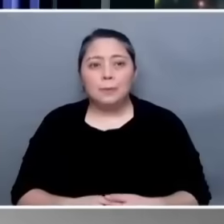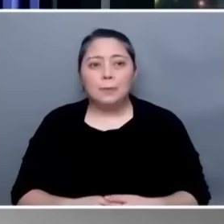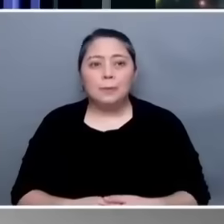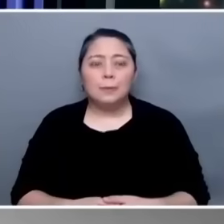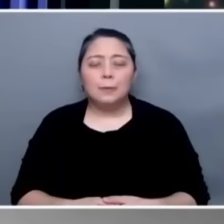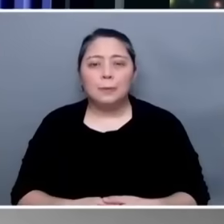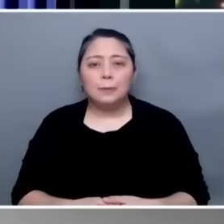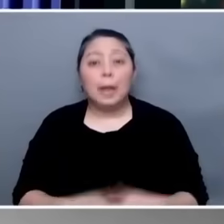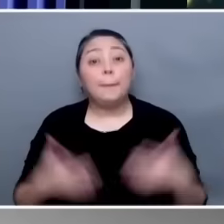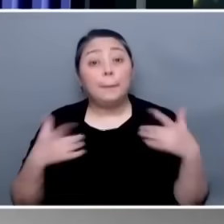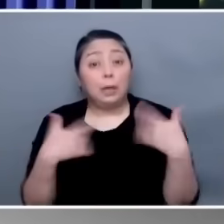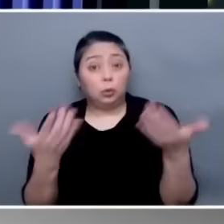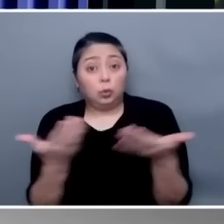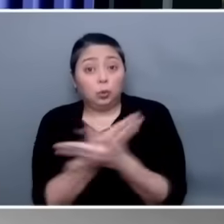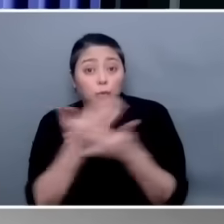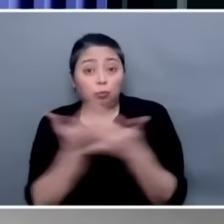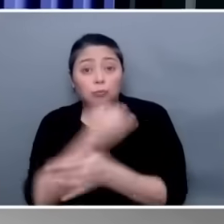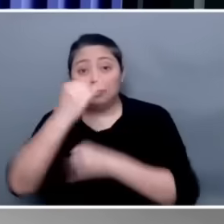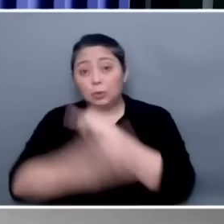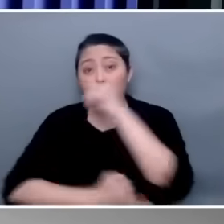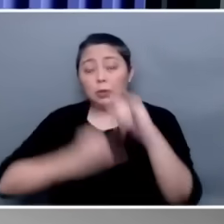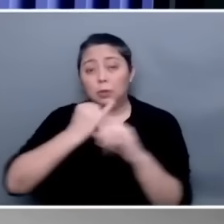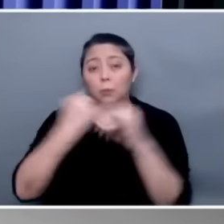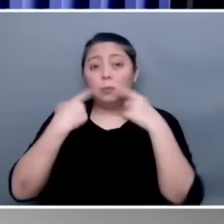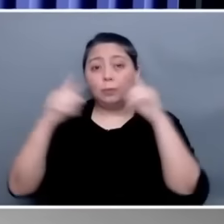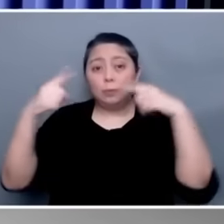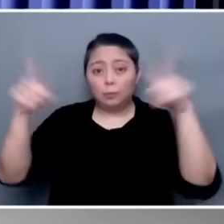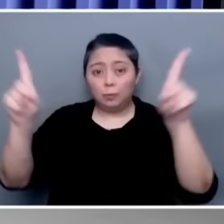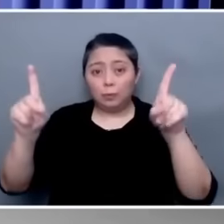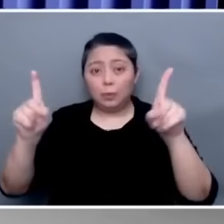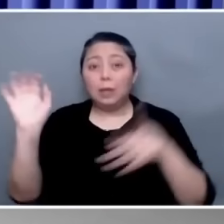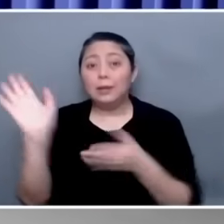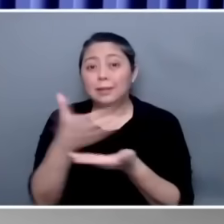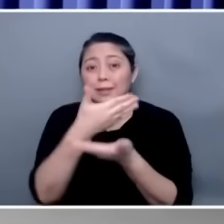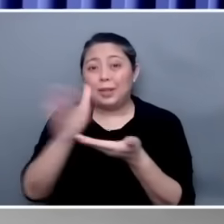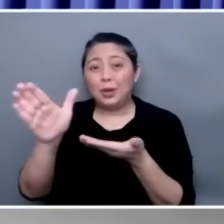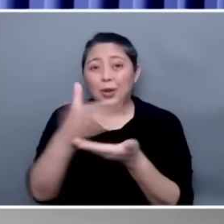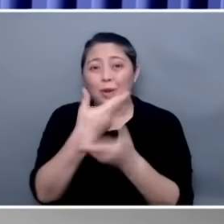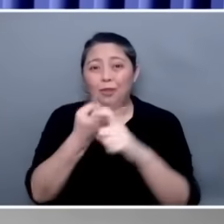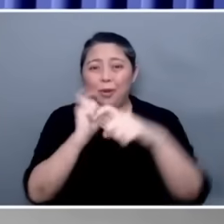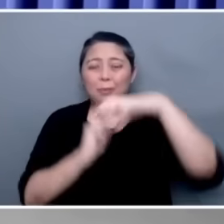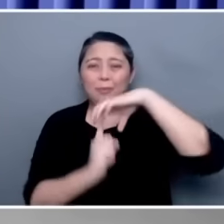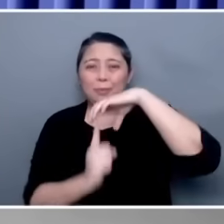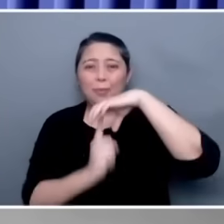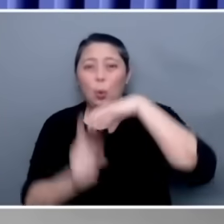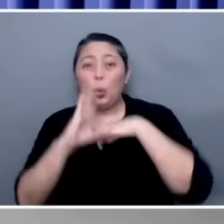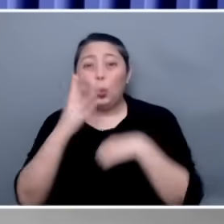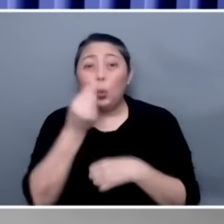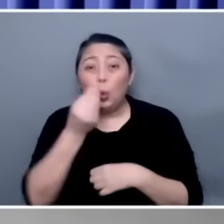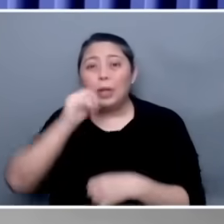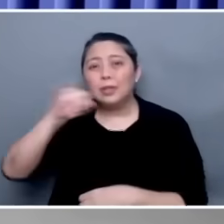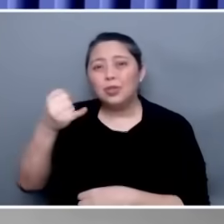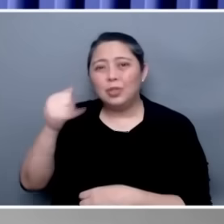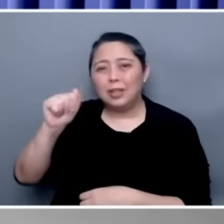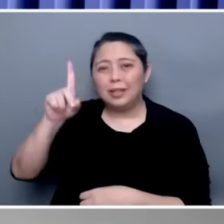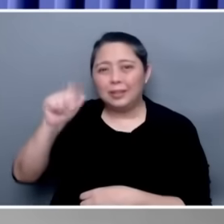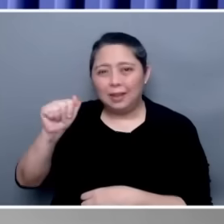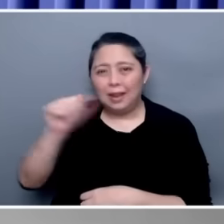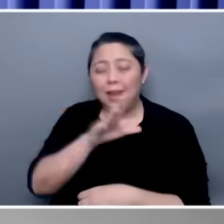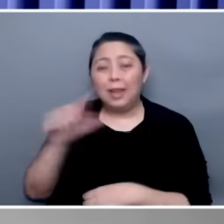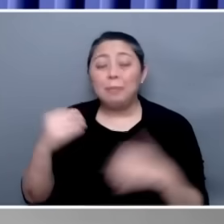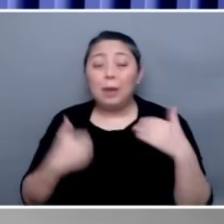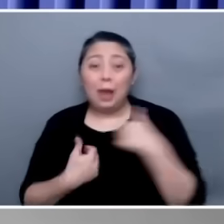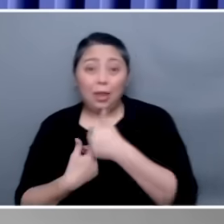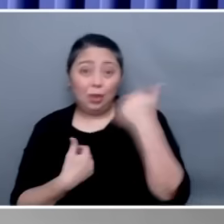May panibagong international achievement ang kapamilya singer na si Jada. Pinaghahandaan naman ni Maymay Entrata ang kanyang first